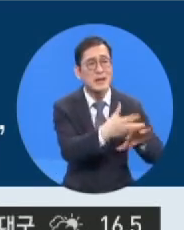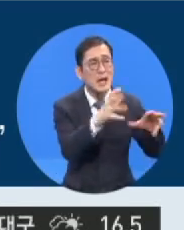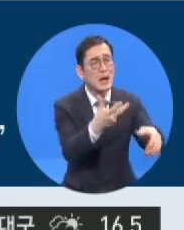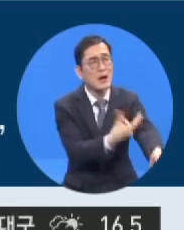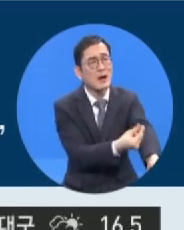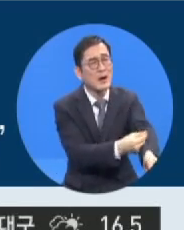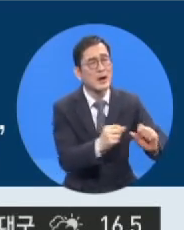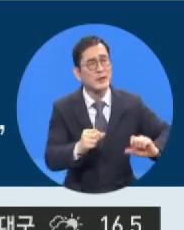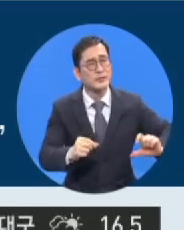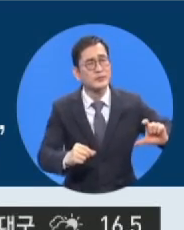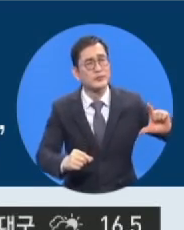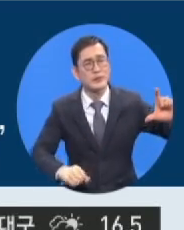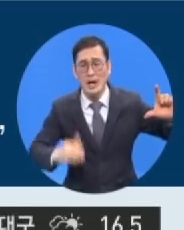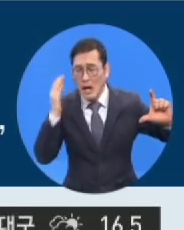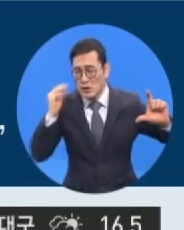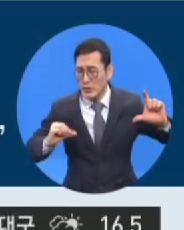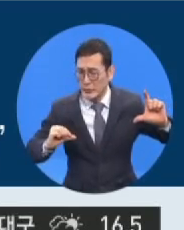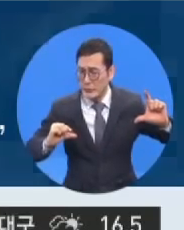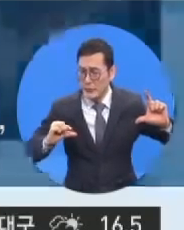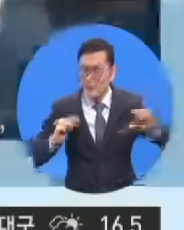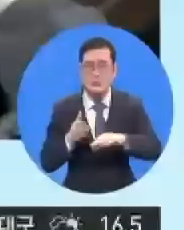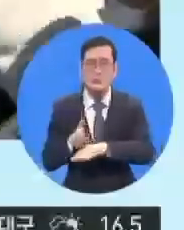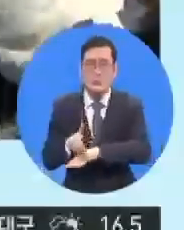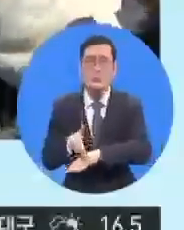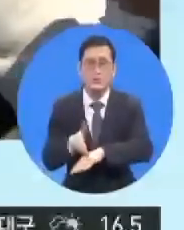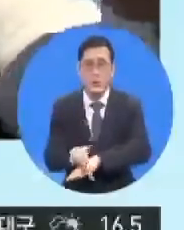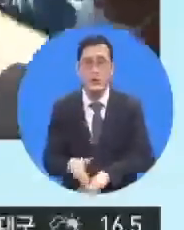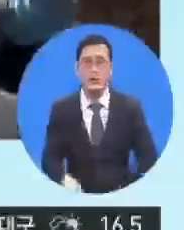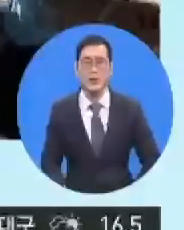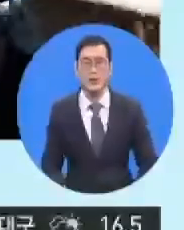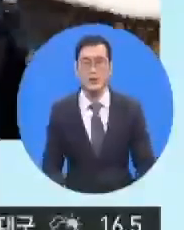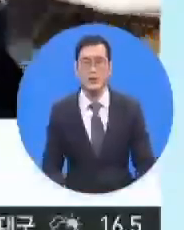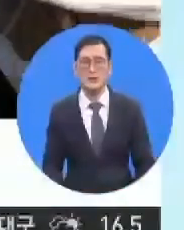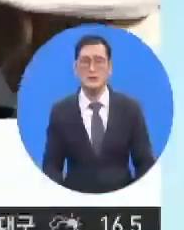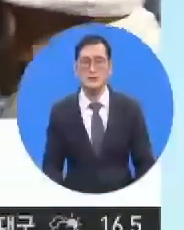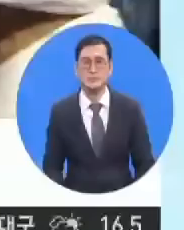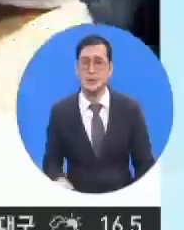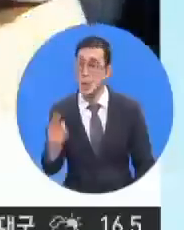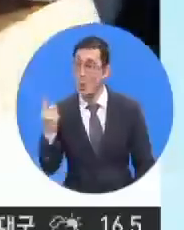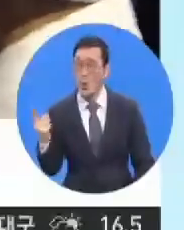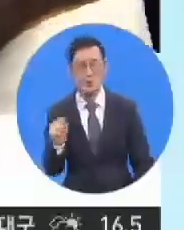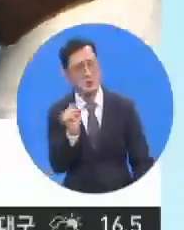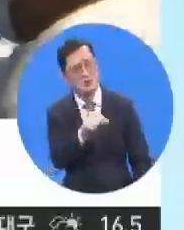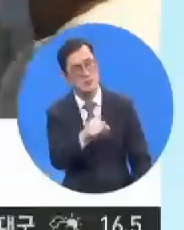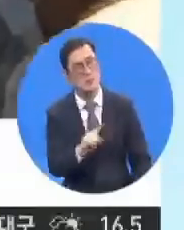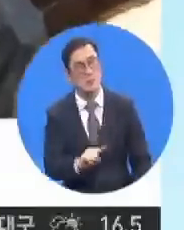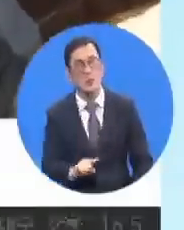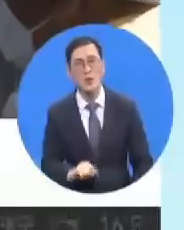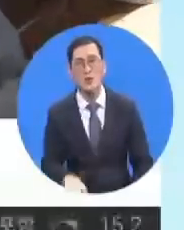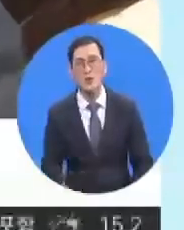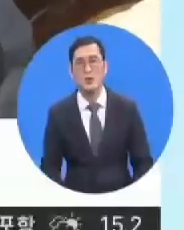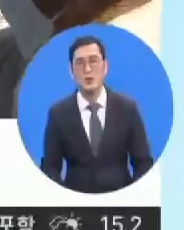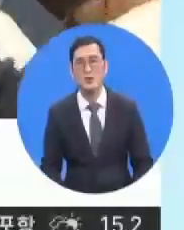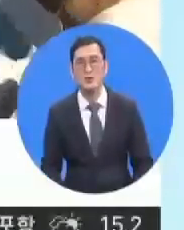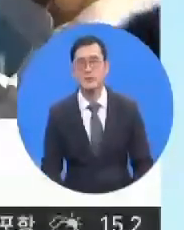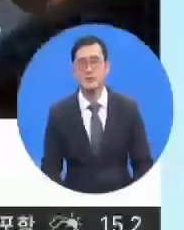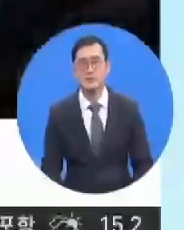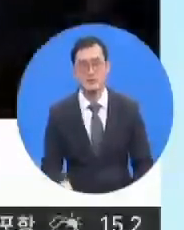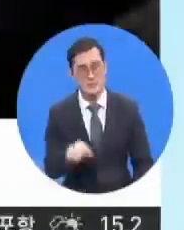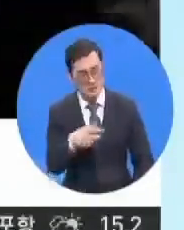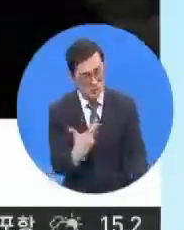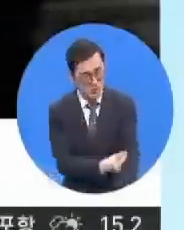후보가 이제 그에 대해서 비판을 하니까 그에 대해서 반격을 하는데 반격을 하면서 NHK의 이스라엘 총리와의